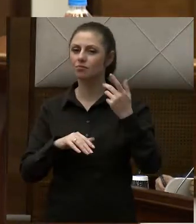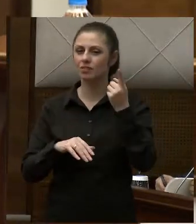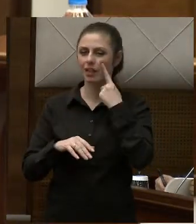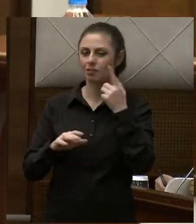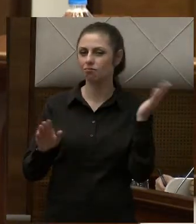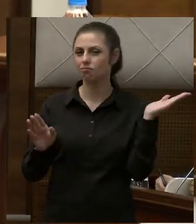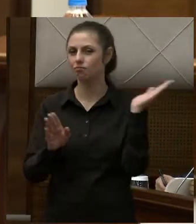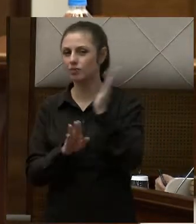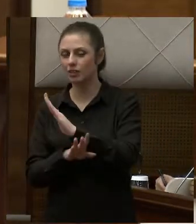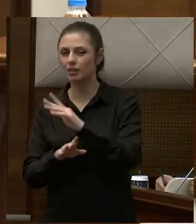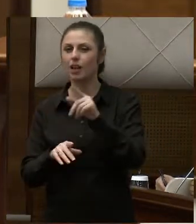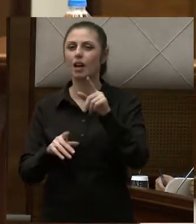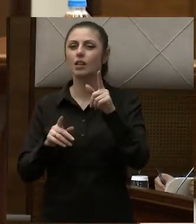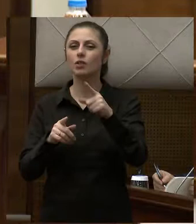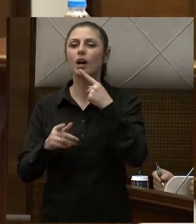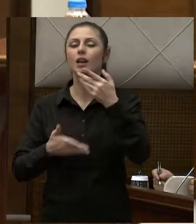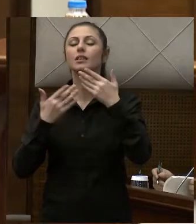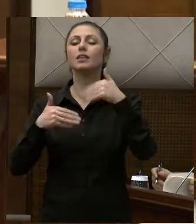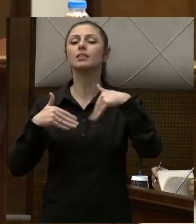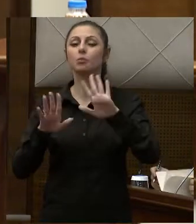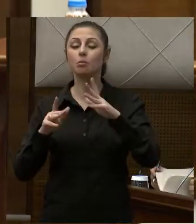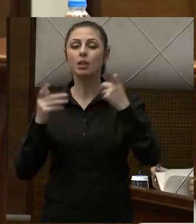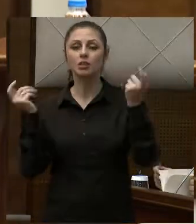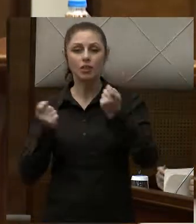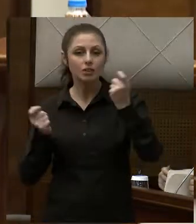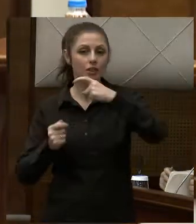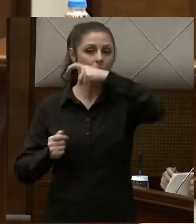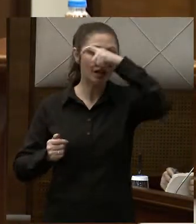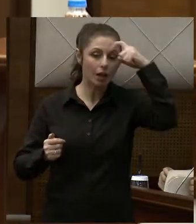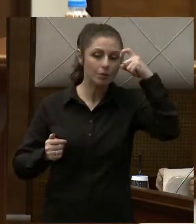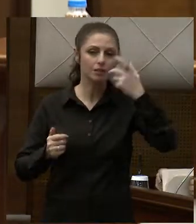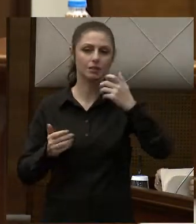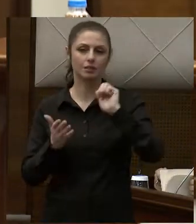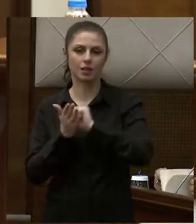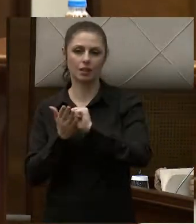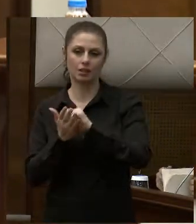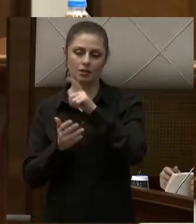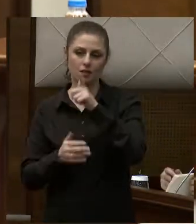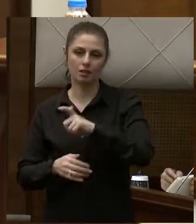ana akımdan bahsetmiyorum. Çalışan emekçi gazetecilerden bahsediyoruz.